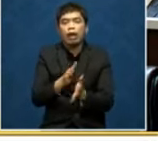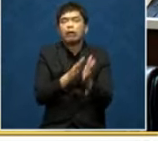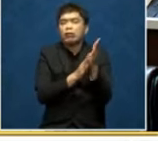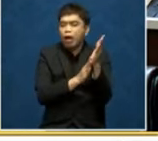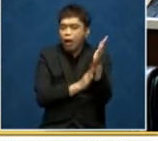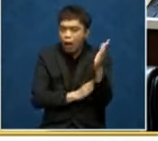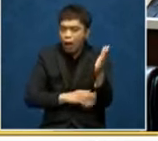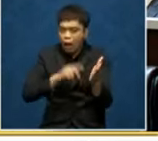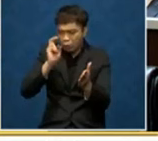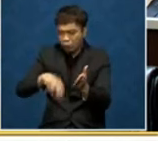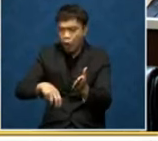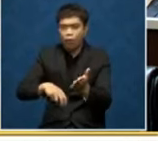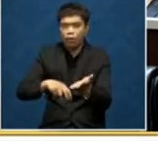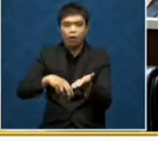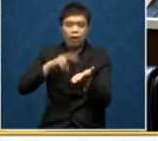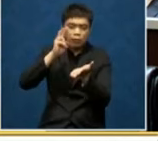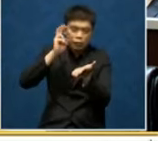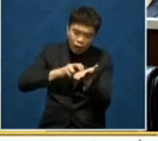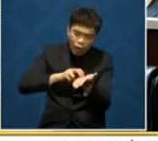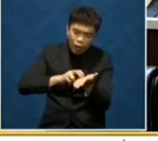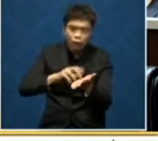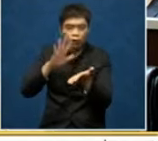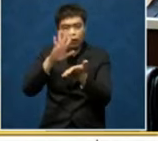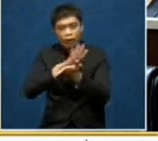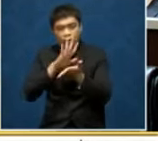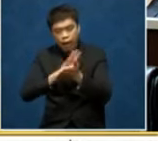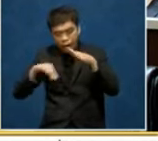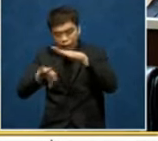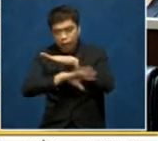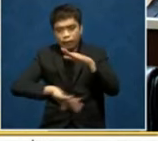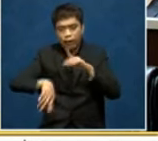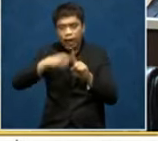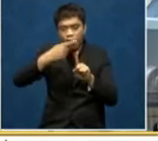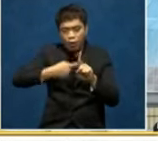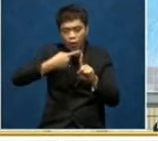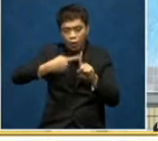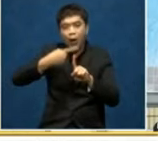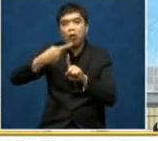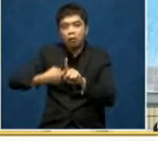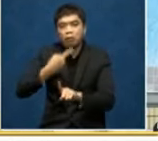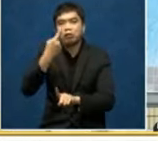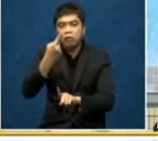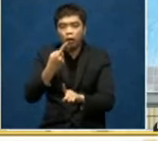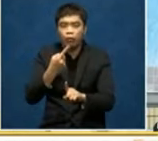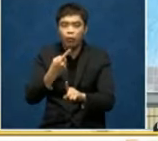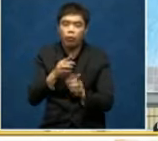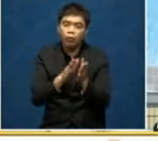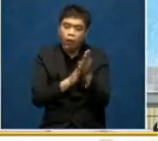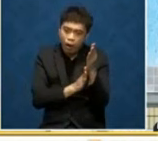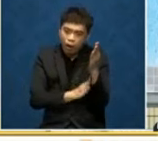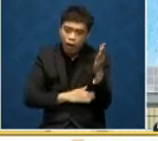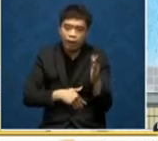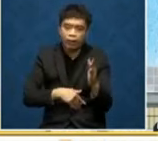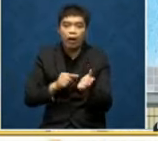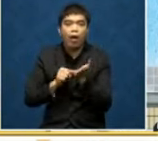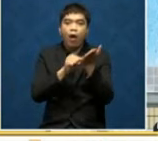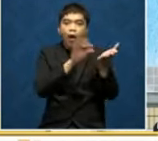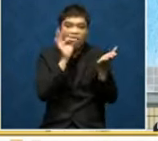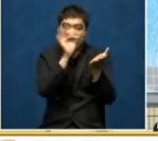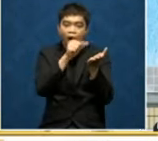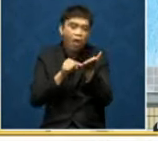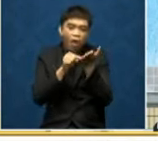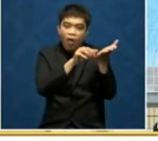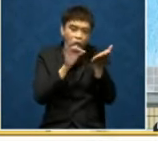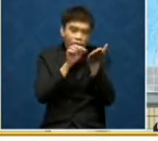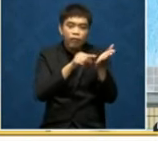ต่างๆใช้เวลานานเป็นเดือนกว่าจะได้รับการอนุมัติต้องมีการร้องอุทธรณ์คำสั่งอยู่หลายครั้งเกิดภาระทั้ง